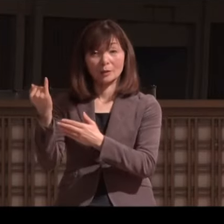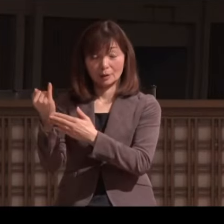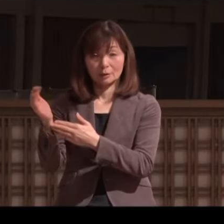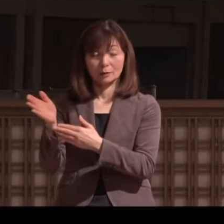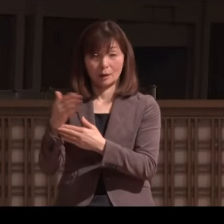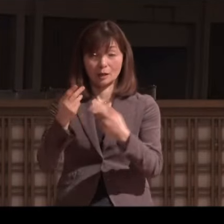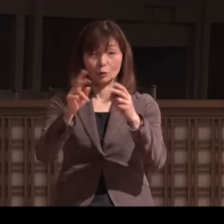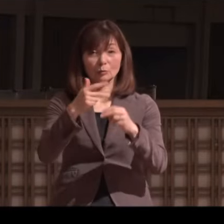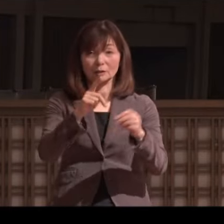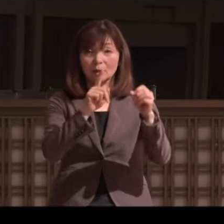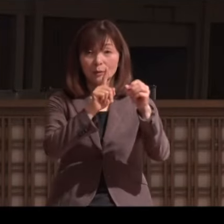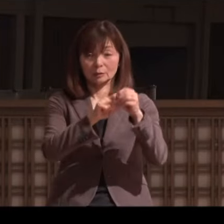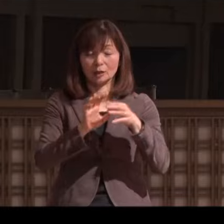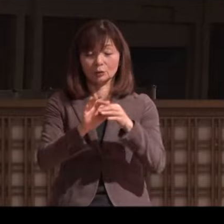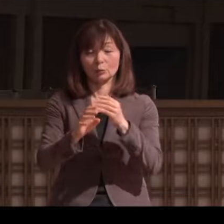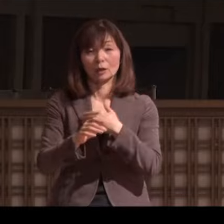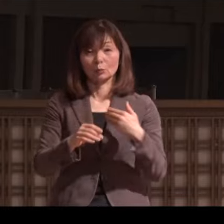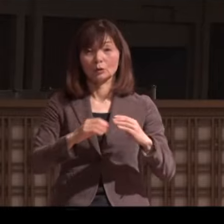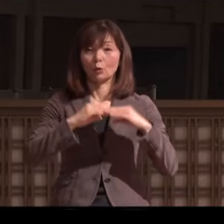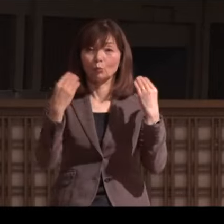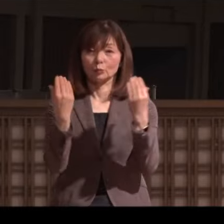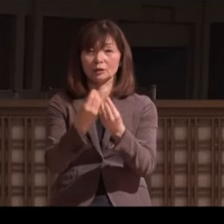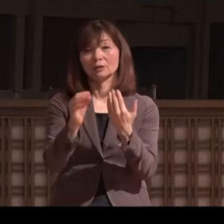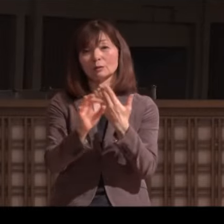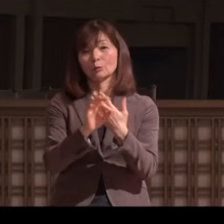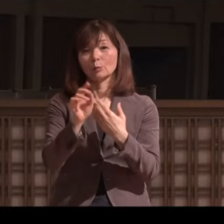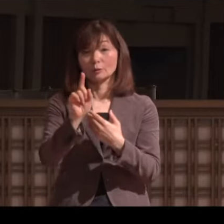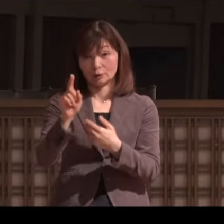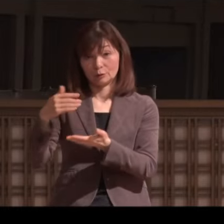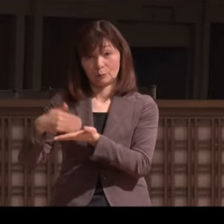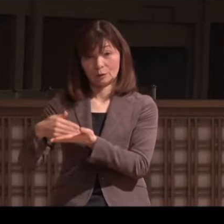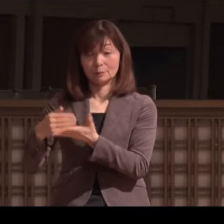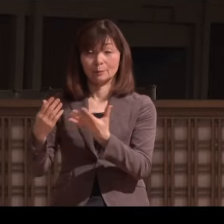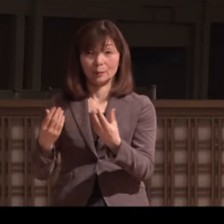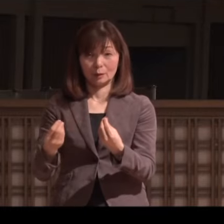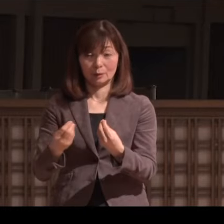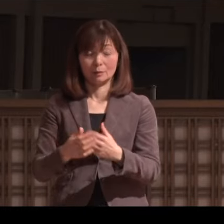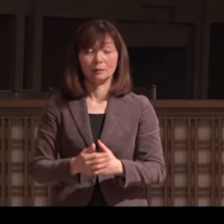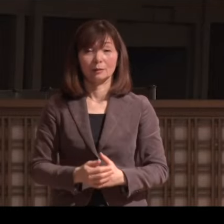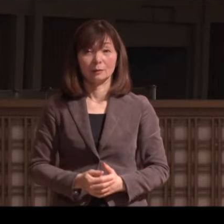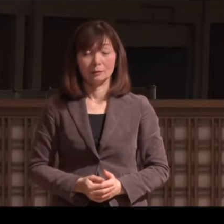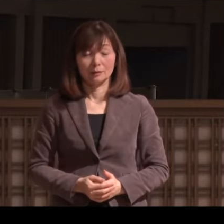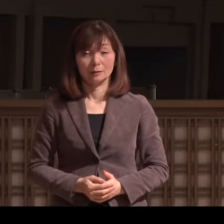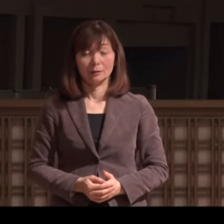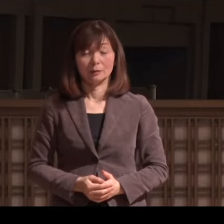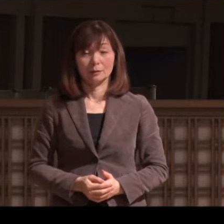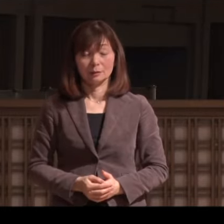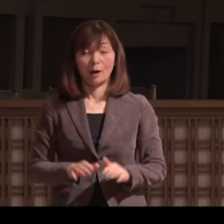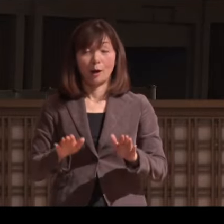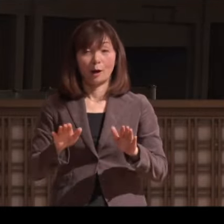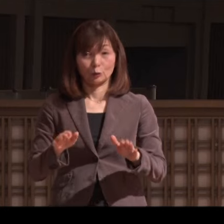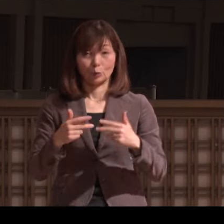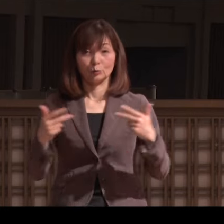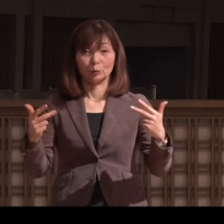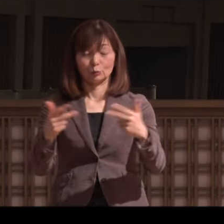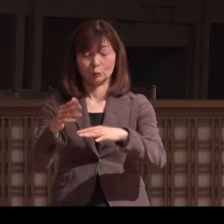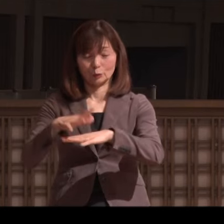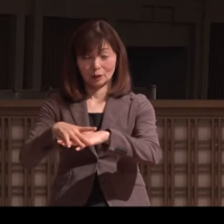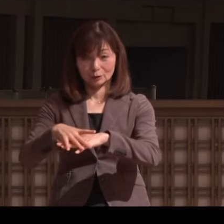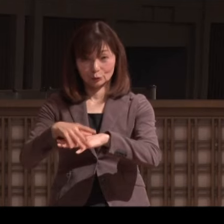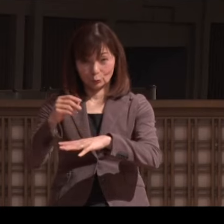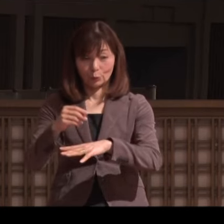広島市が目指すま持続可能なコミュニティとはどんなものでしょうかというお話がございましたそれでえ今日のシンポジウムの冒頭